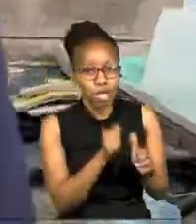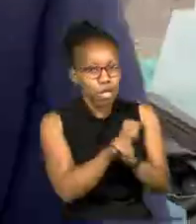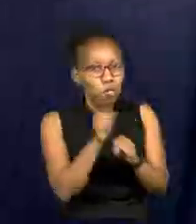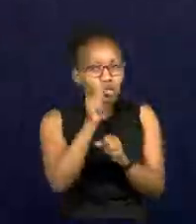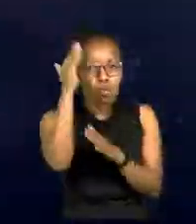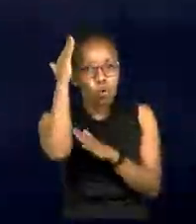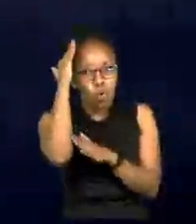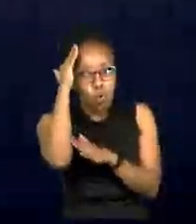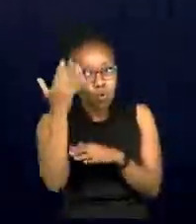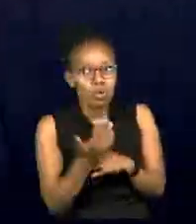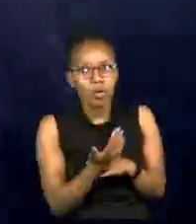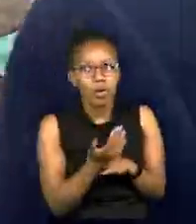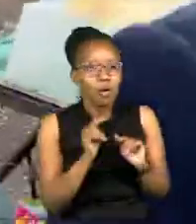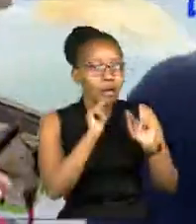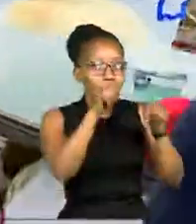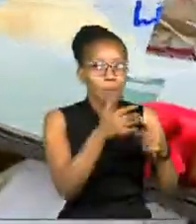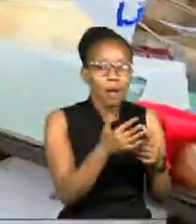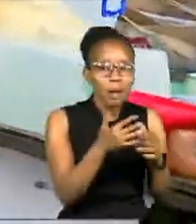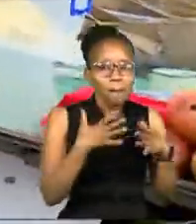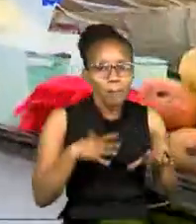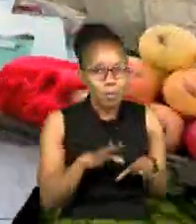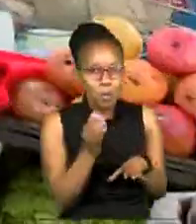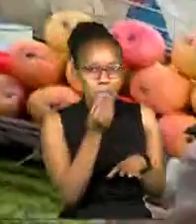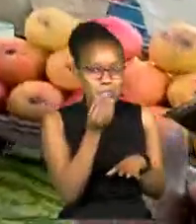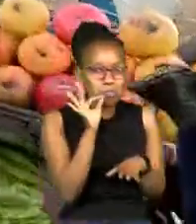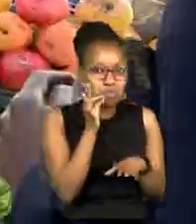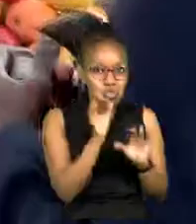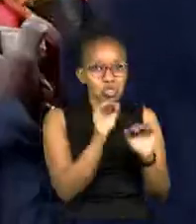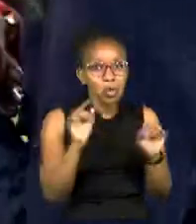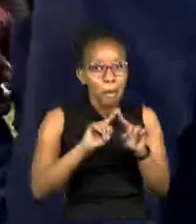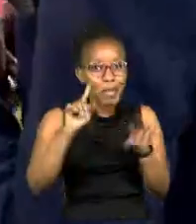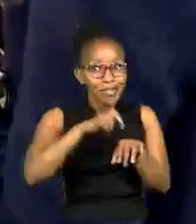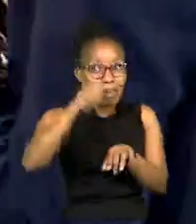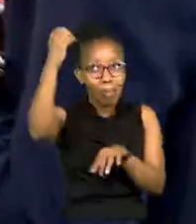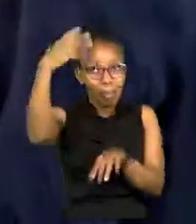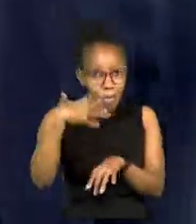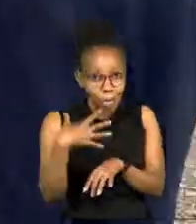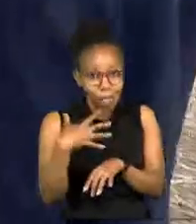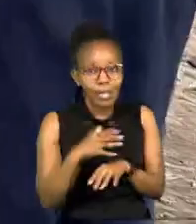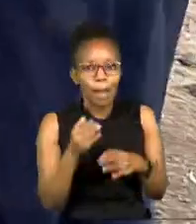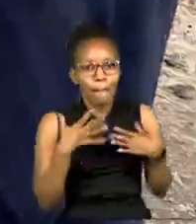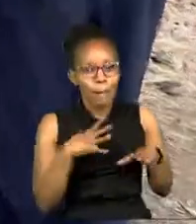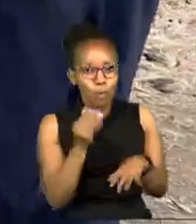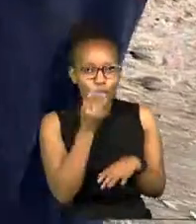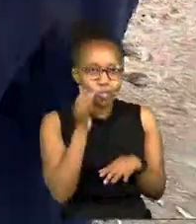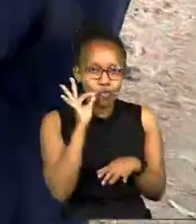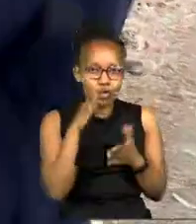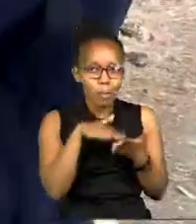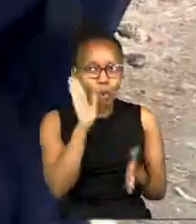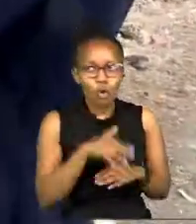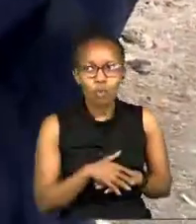ile unaweza kuja kwa sababu watu wakula matunda. Lakini wakati wa jua watu lazima wakula matunda.